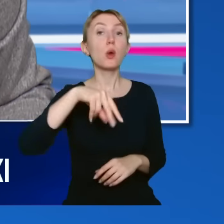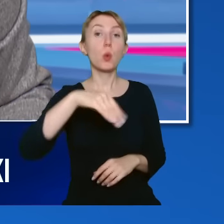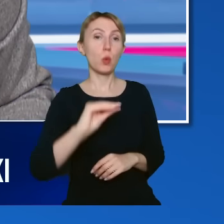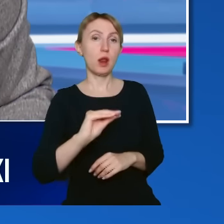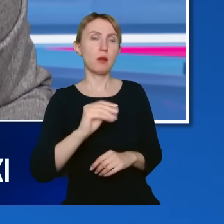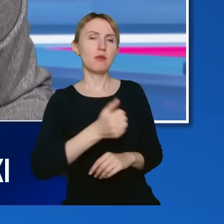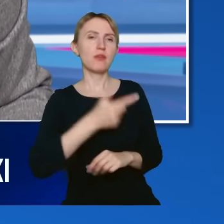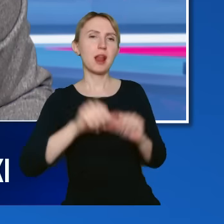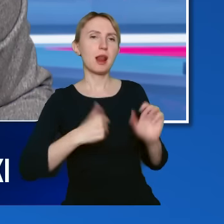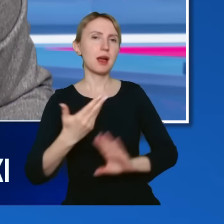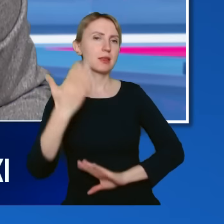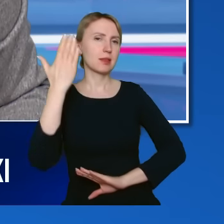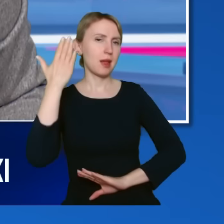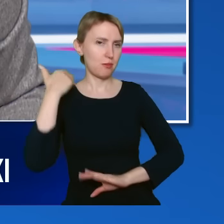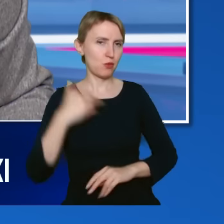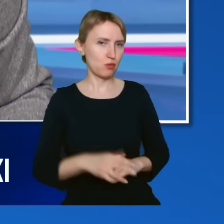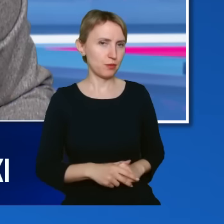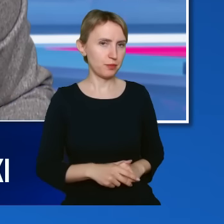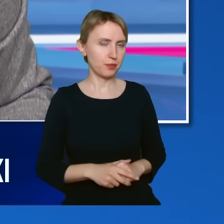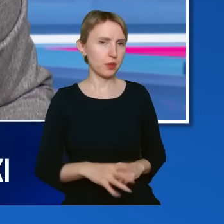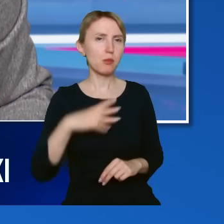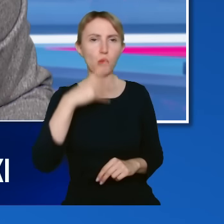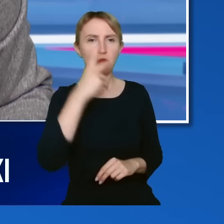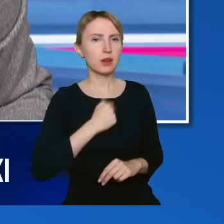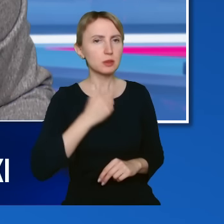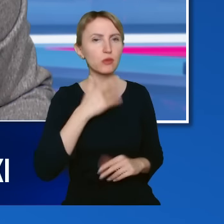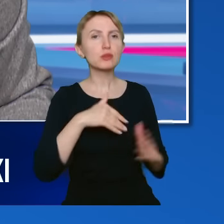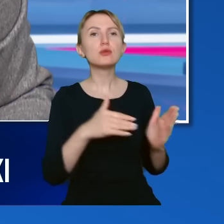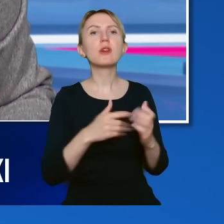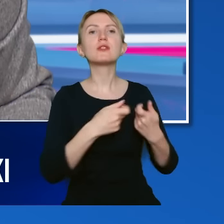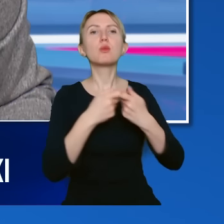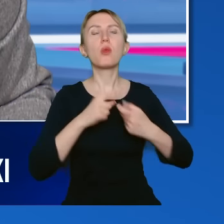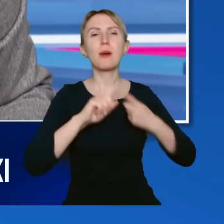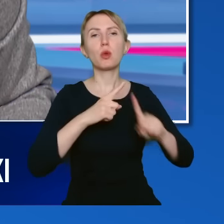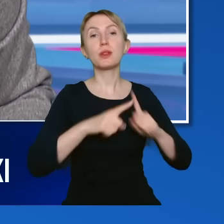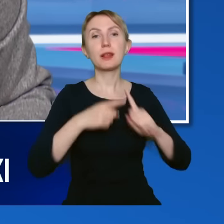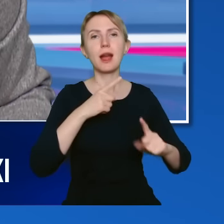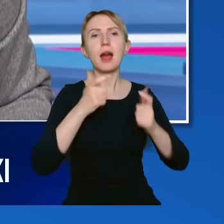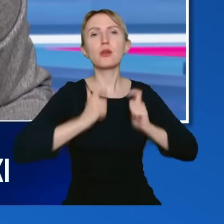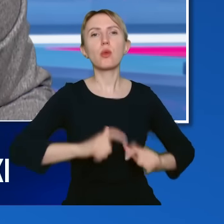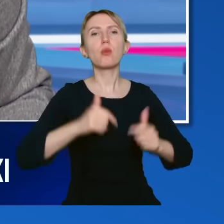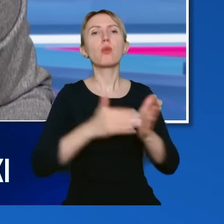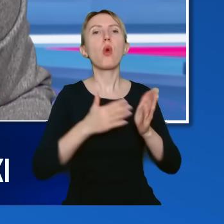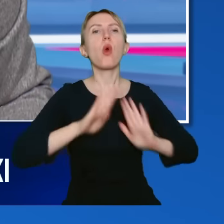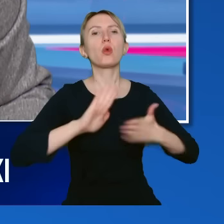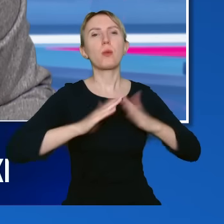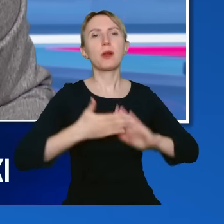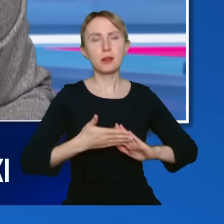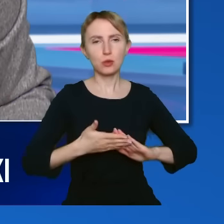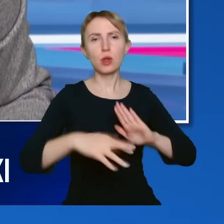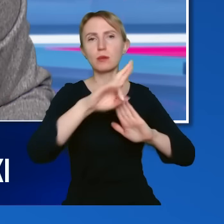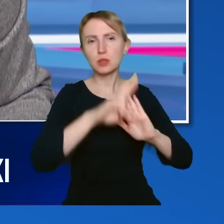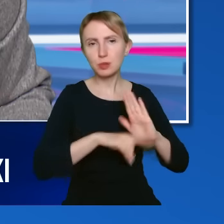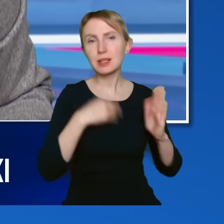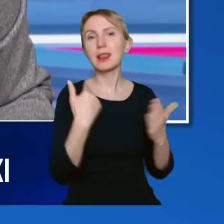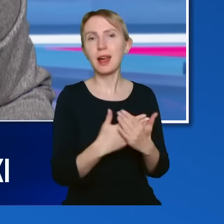lat temu, kilkadziesiąt lat temu, jasno powiedziano sobie, że potrzebna jest wspólna polityka rolna, że potrzebna jest ochrona rynku. Te regulacje właśnie są po to,